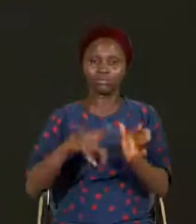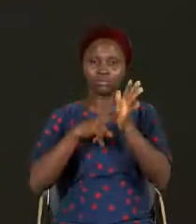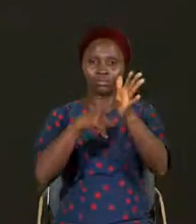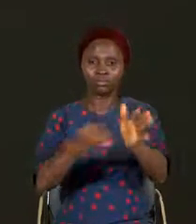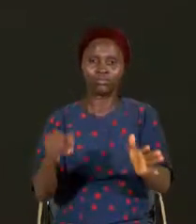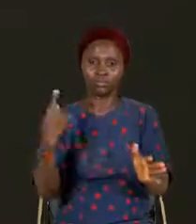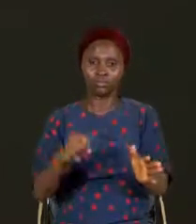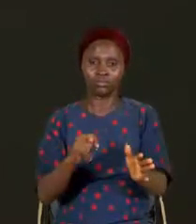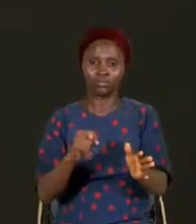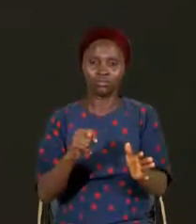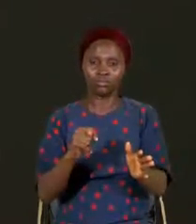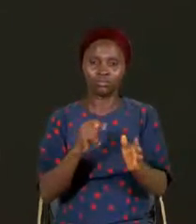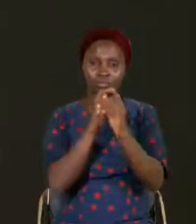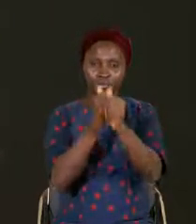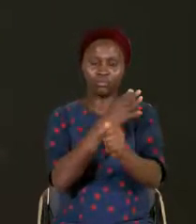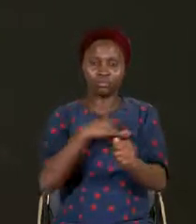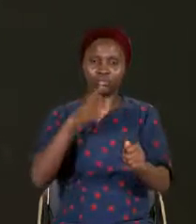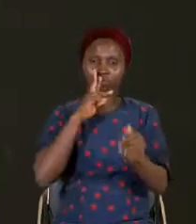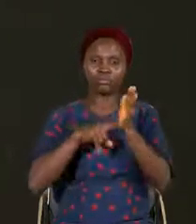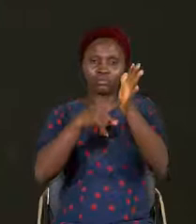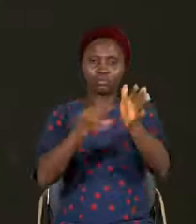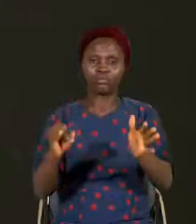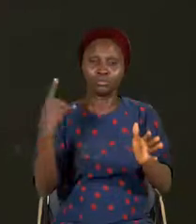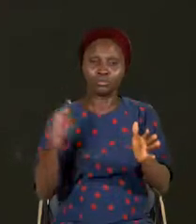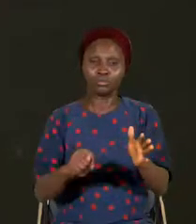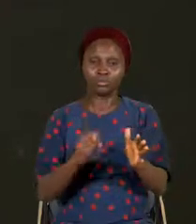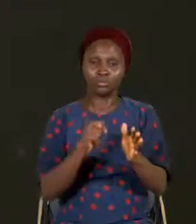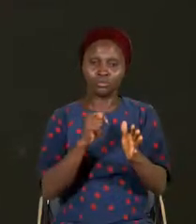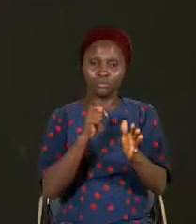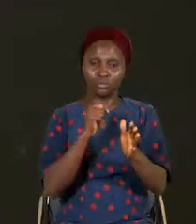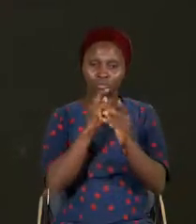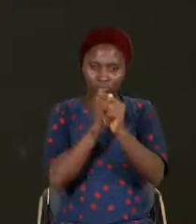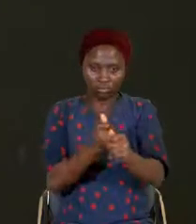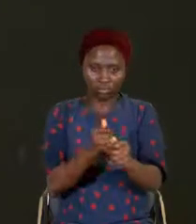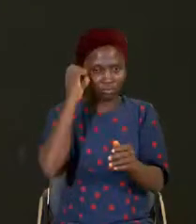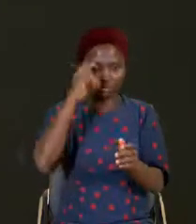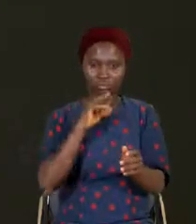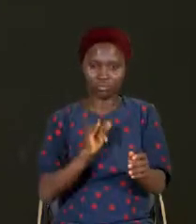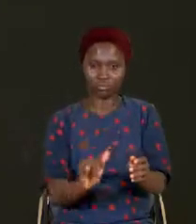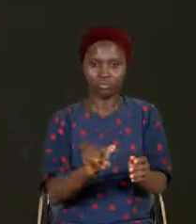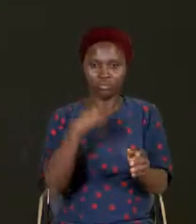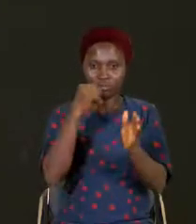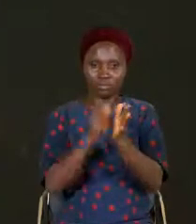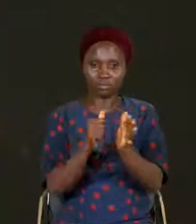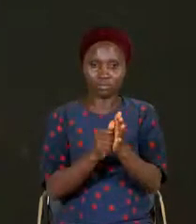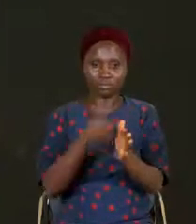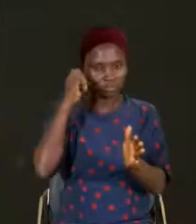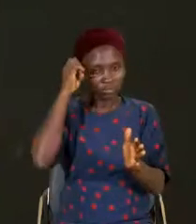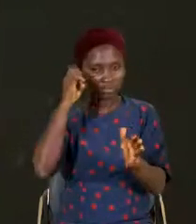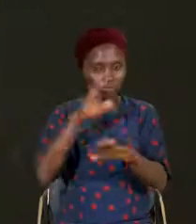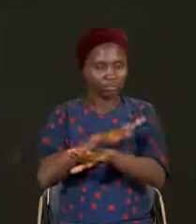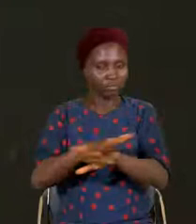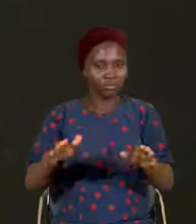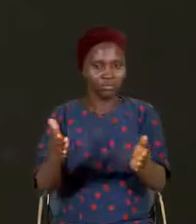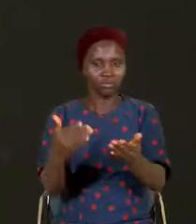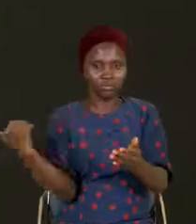Mais bien qu'ils manifestèrent le don et exhibaient le don, mais il dit encore qu'il